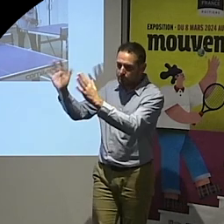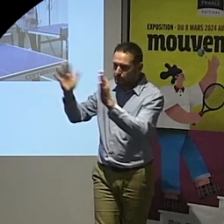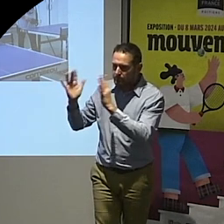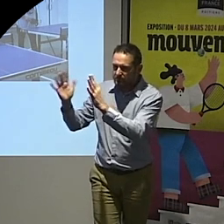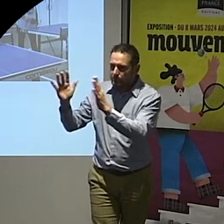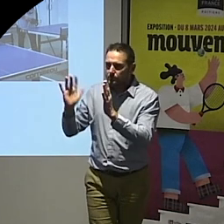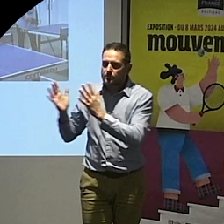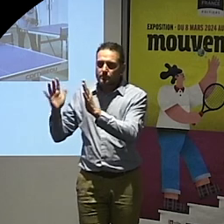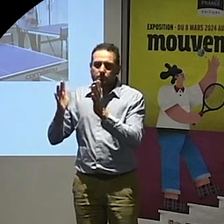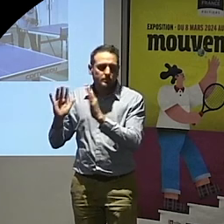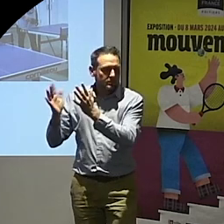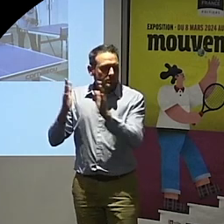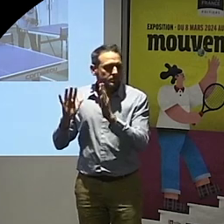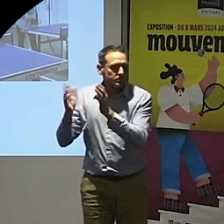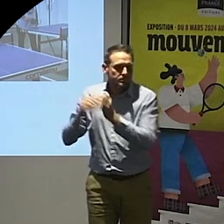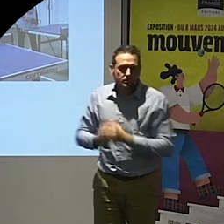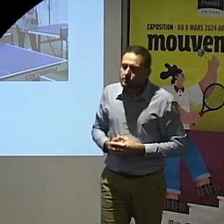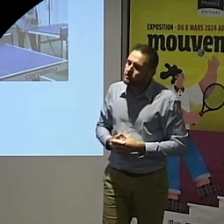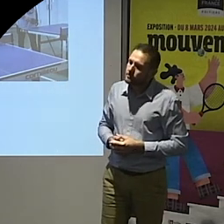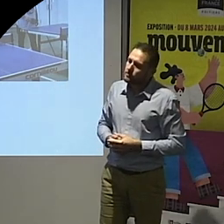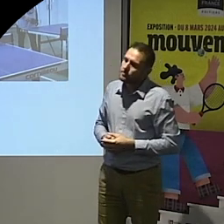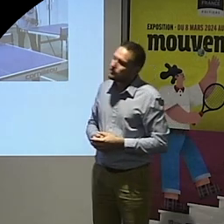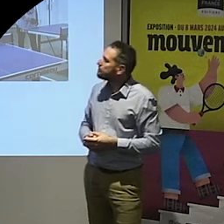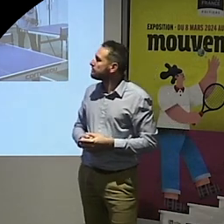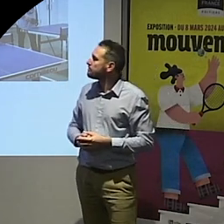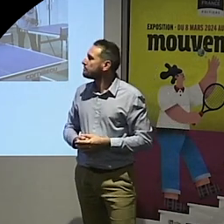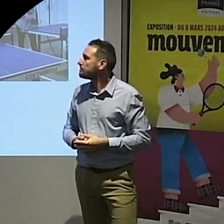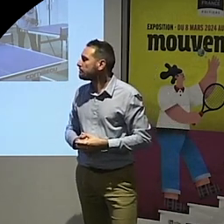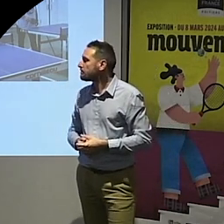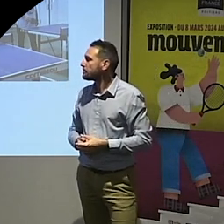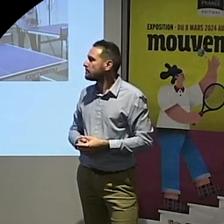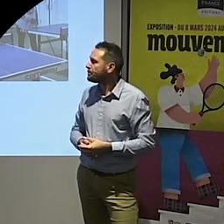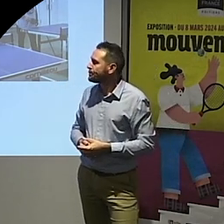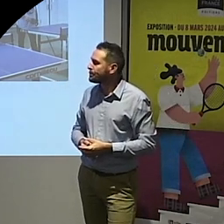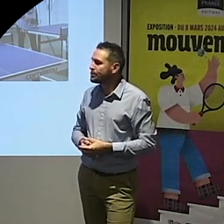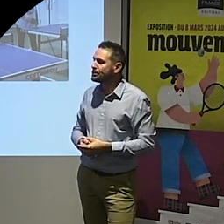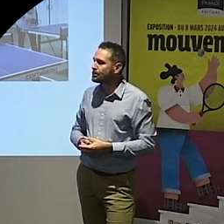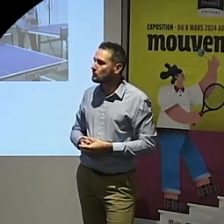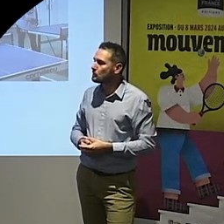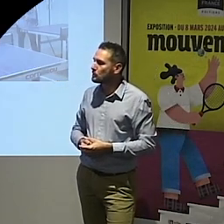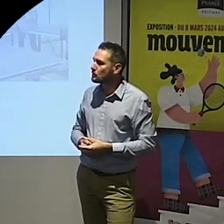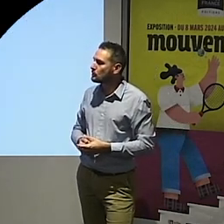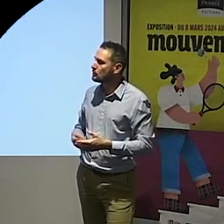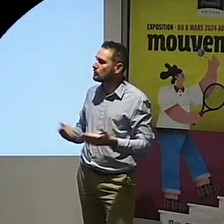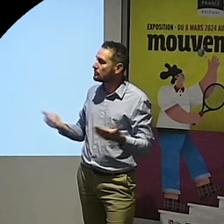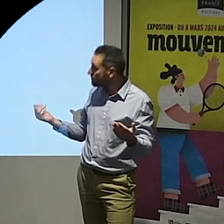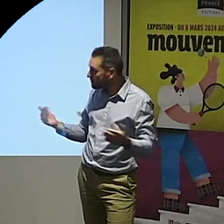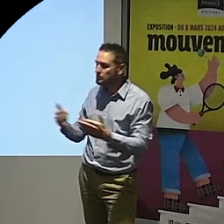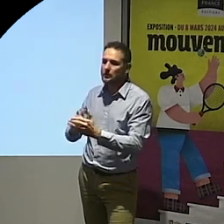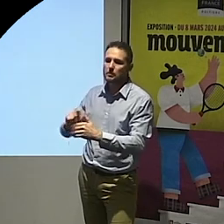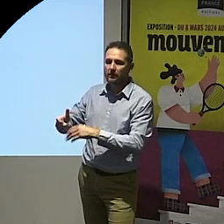Merci. Merci à Philippe aussi pour l'exercice de témoignage. Est-ce qu'il y en a encore un petit peu, je